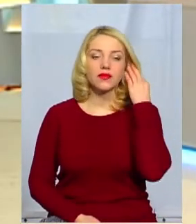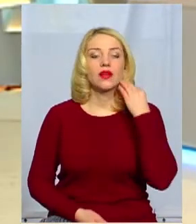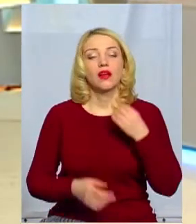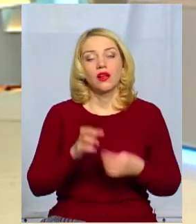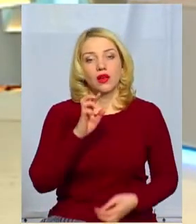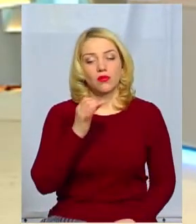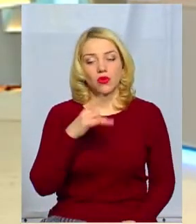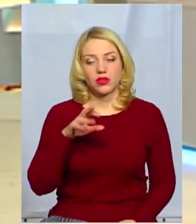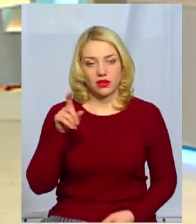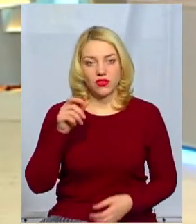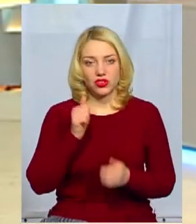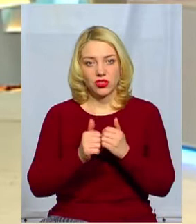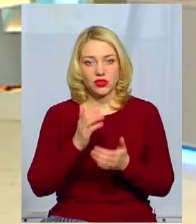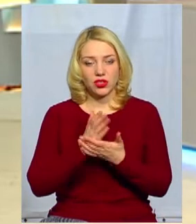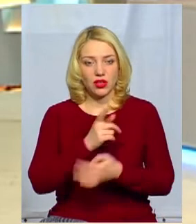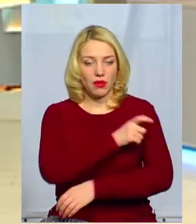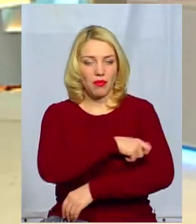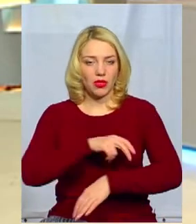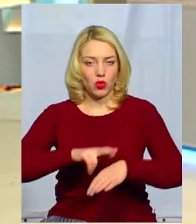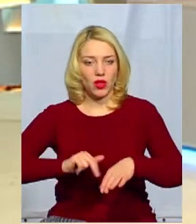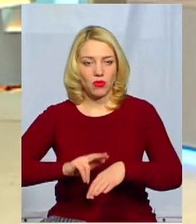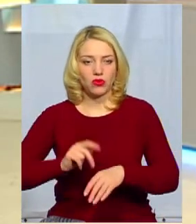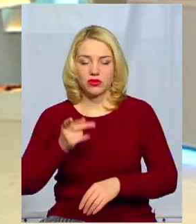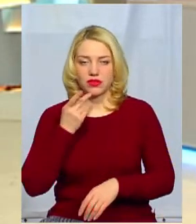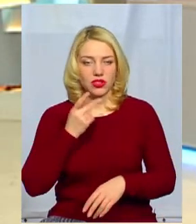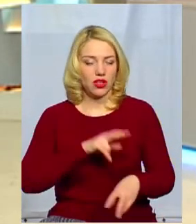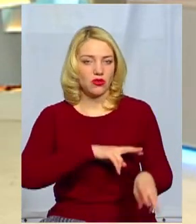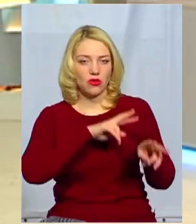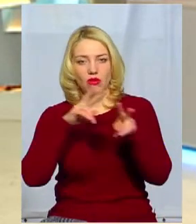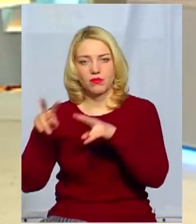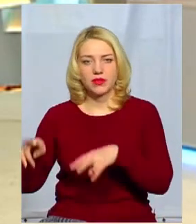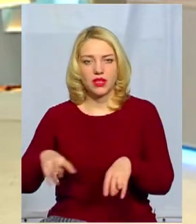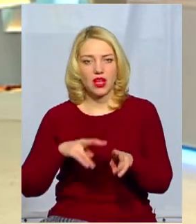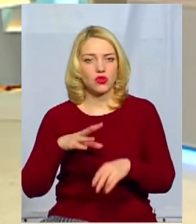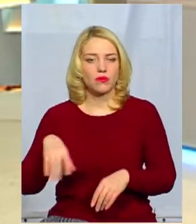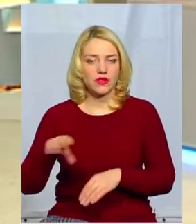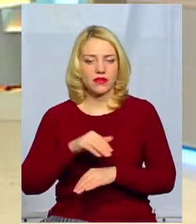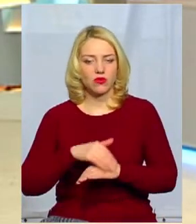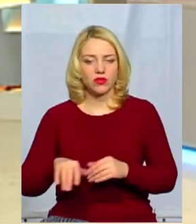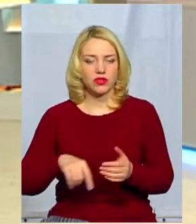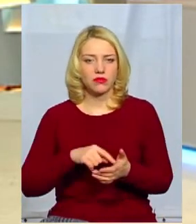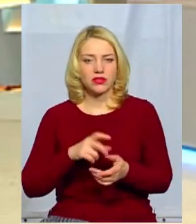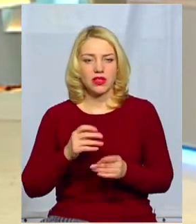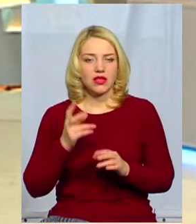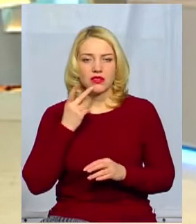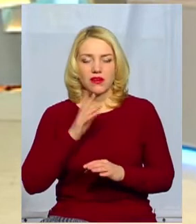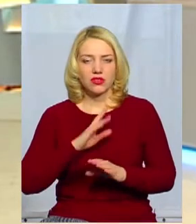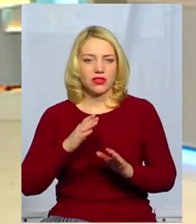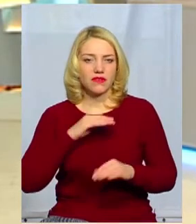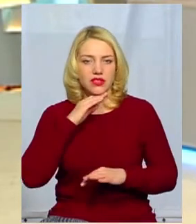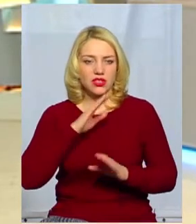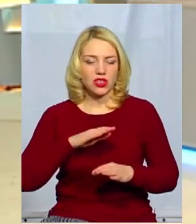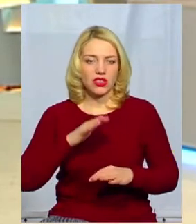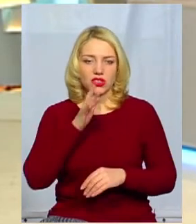буваєте, патрульні? Звичайно. Патрульні завжди обстежують всі вулиці міста, але не завжди вистачає часу